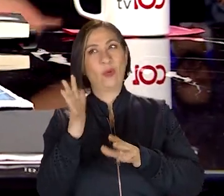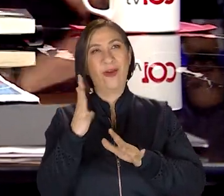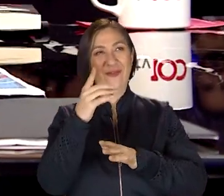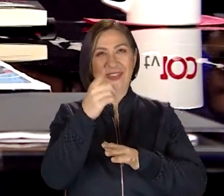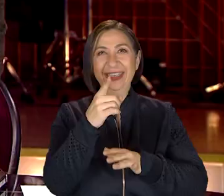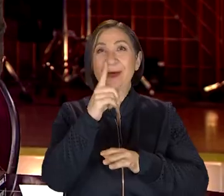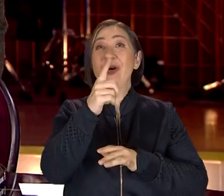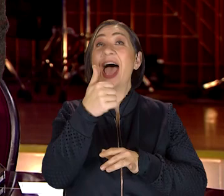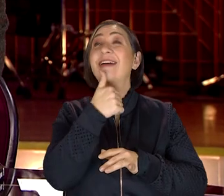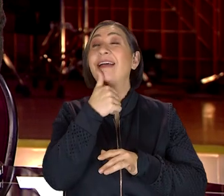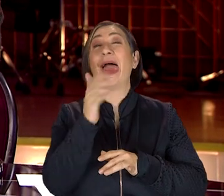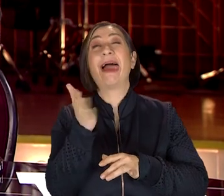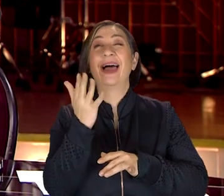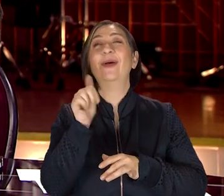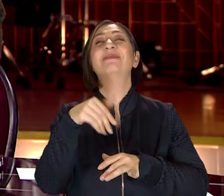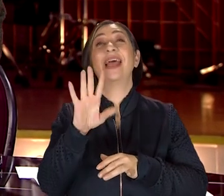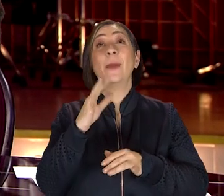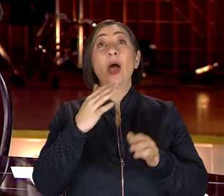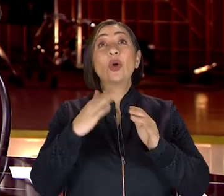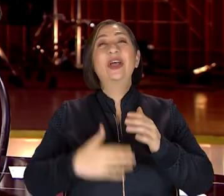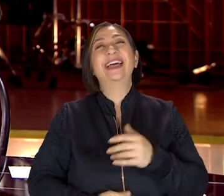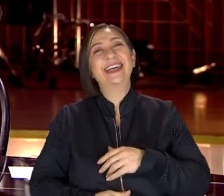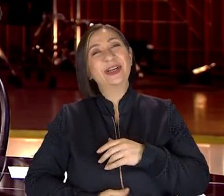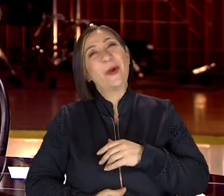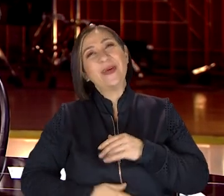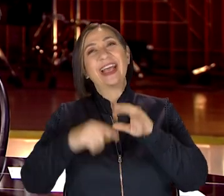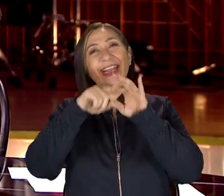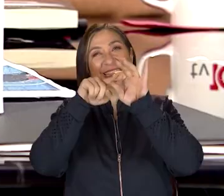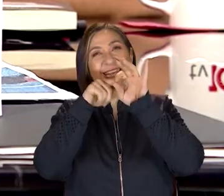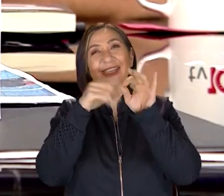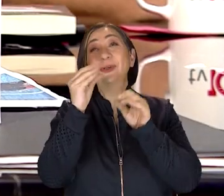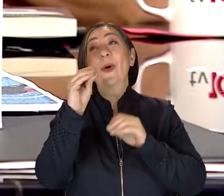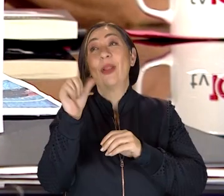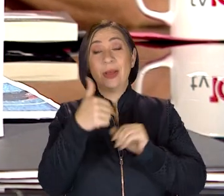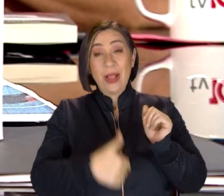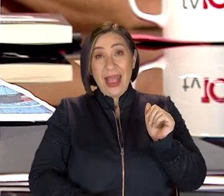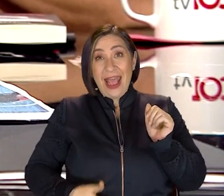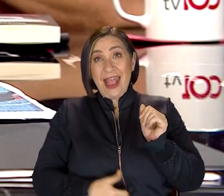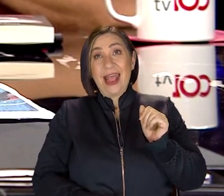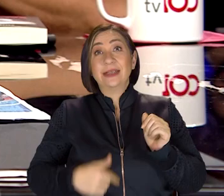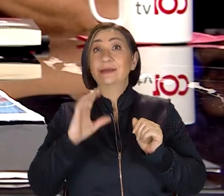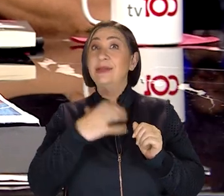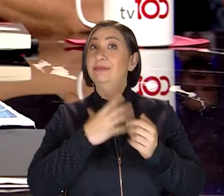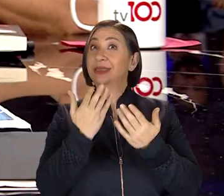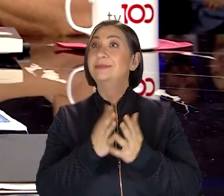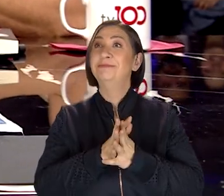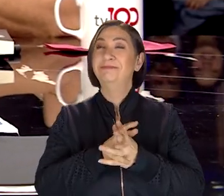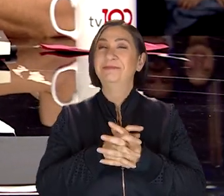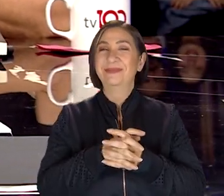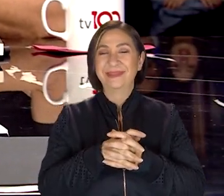bunu erkekler önemsemiyorlar. Göbek deliği çok önemli ve sen bunu önemsiyorsun. Güzel bir göbek deliğine sahip olmak.